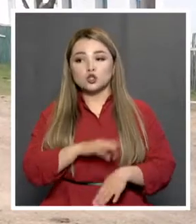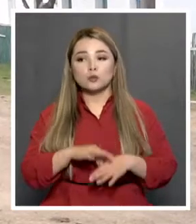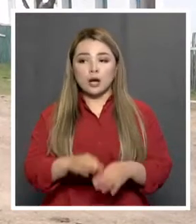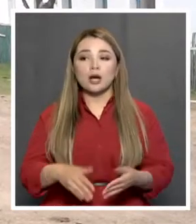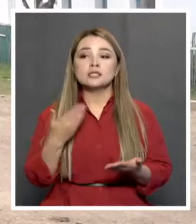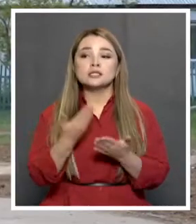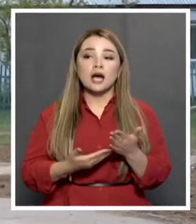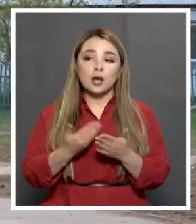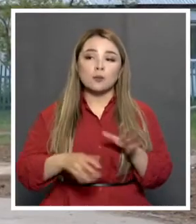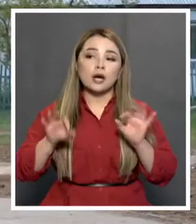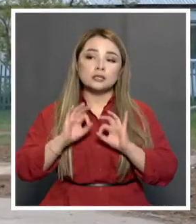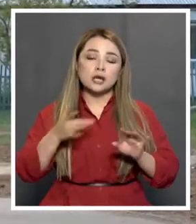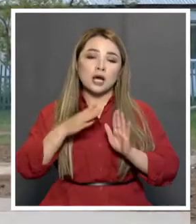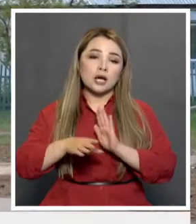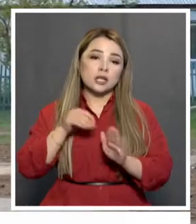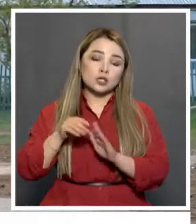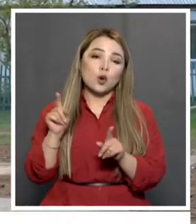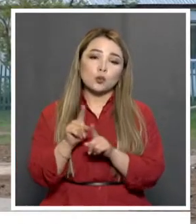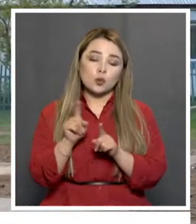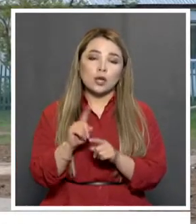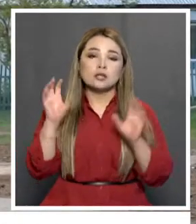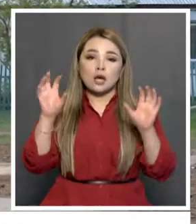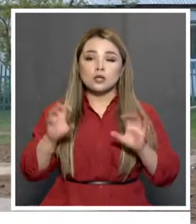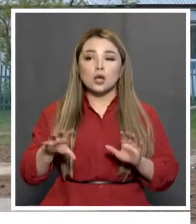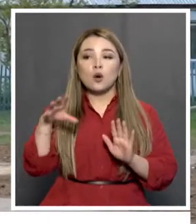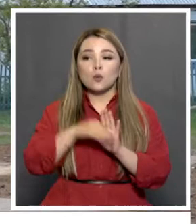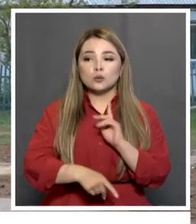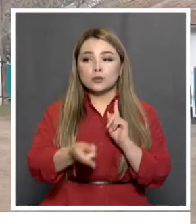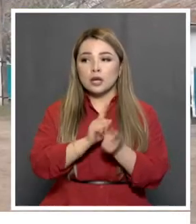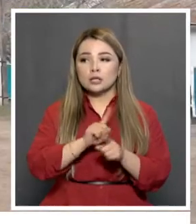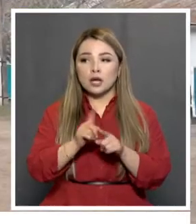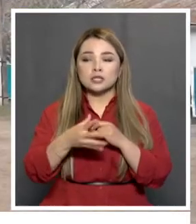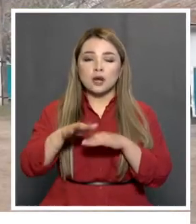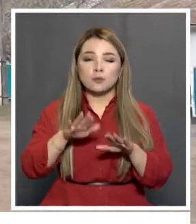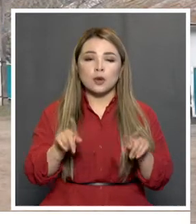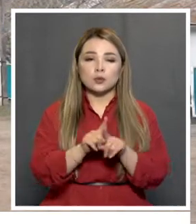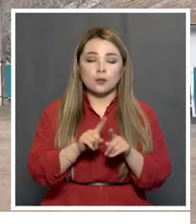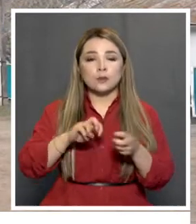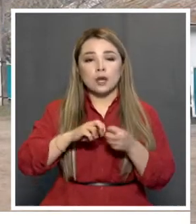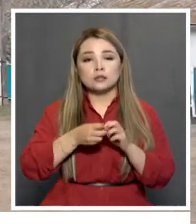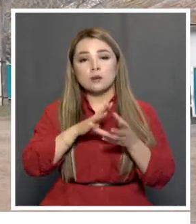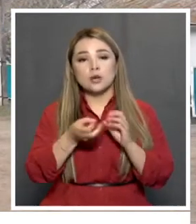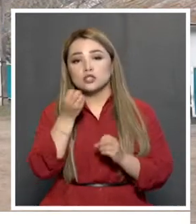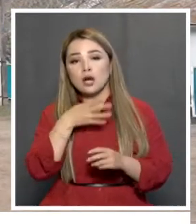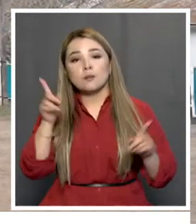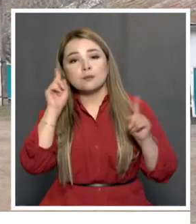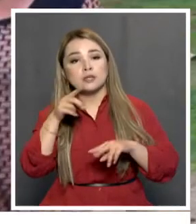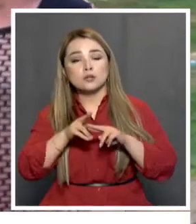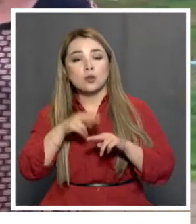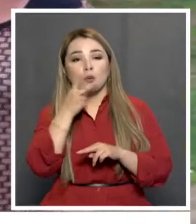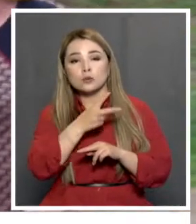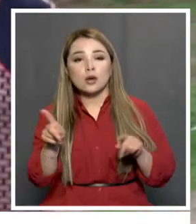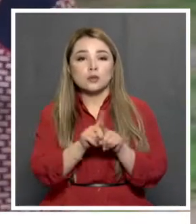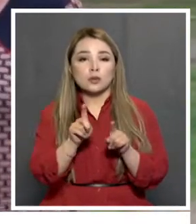пікір осындай. Сайлау туралы заңға енгізілген өзгертулер әкім лауазымына білікті жергілікті мәселелерді жақсы білетін жаңашыл көзқарастағы